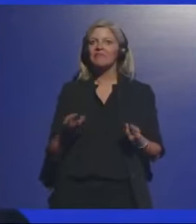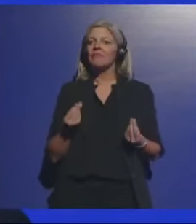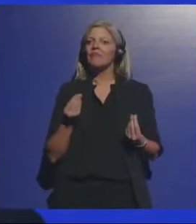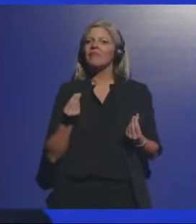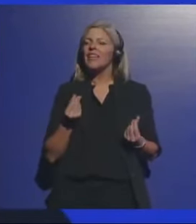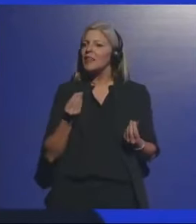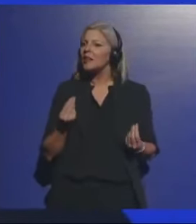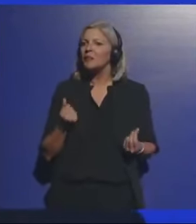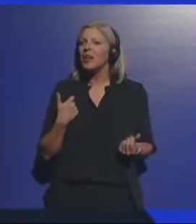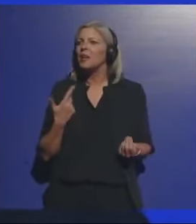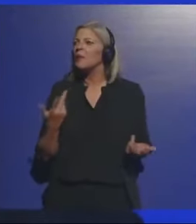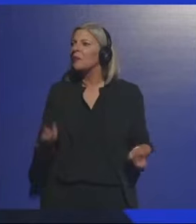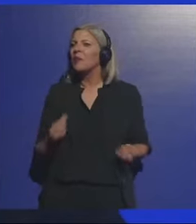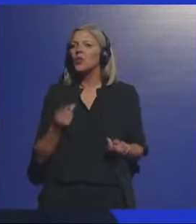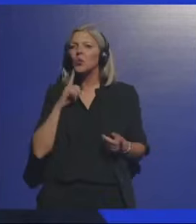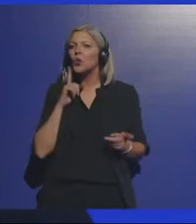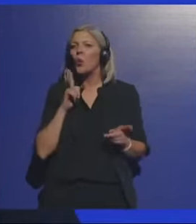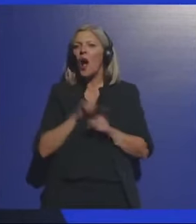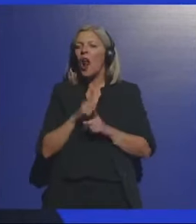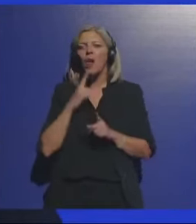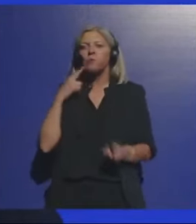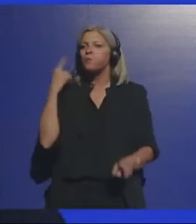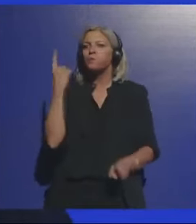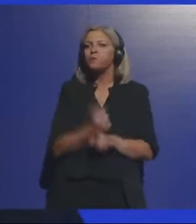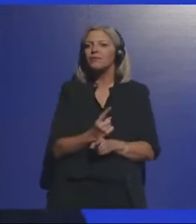calcio tutto uguale